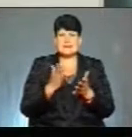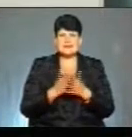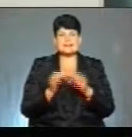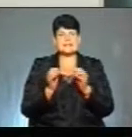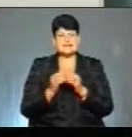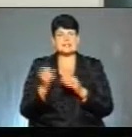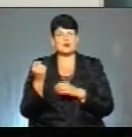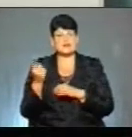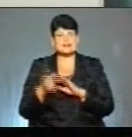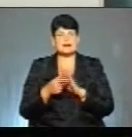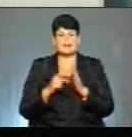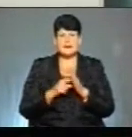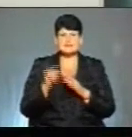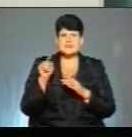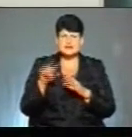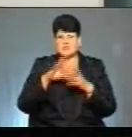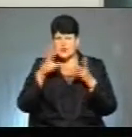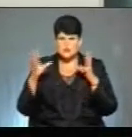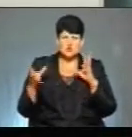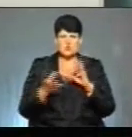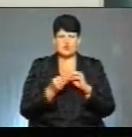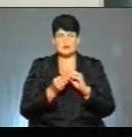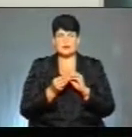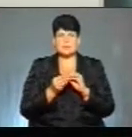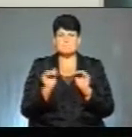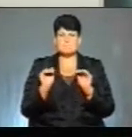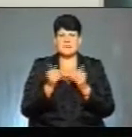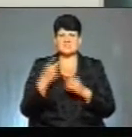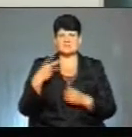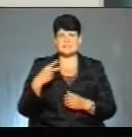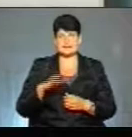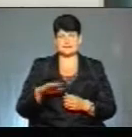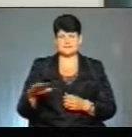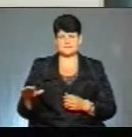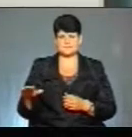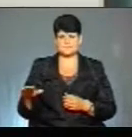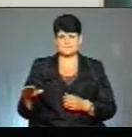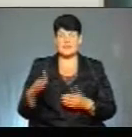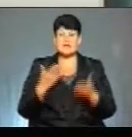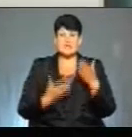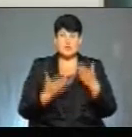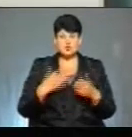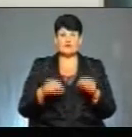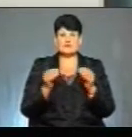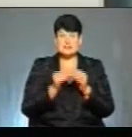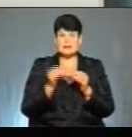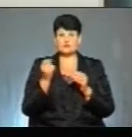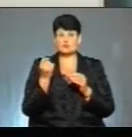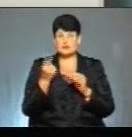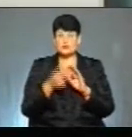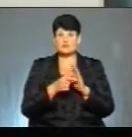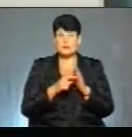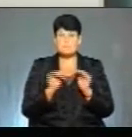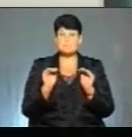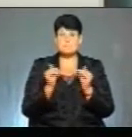10-й, 11-й клас, і їхня сукупна кількість менше 20 учнів. Тобто, якщо у 10-11